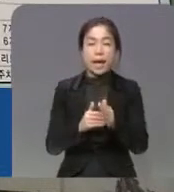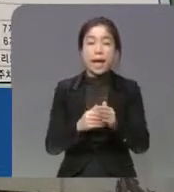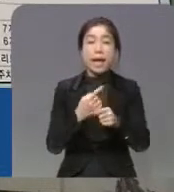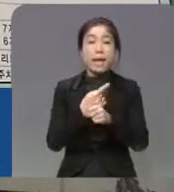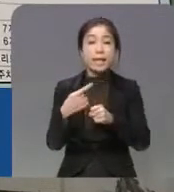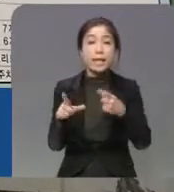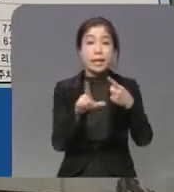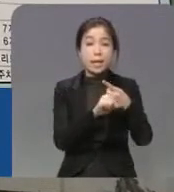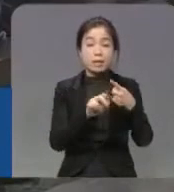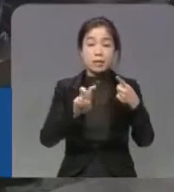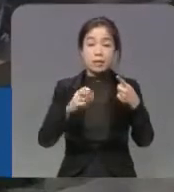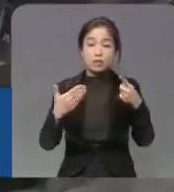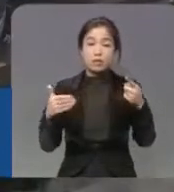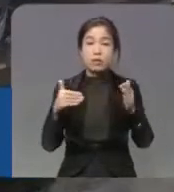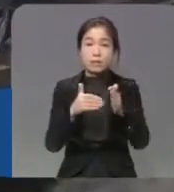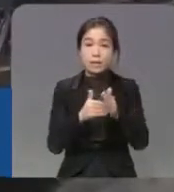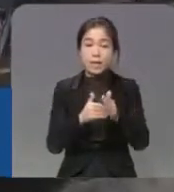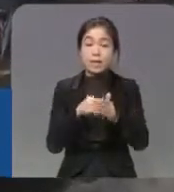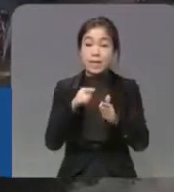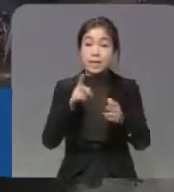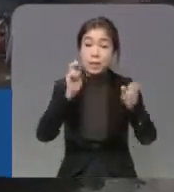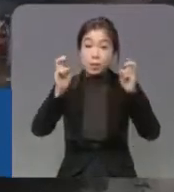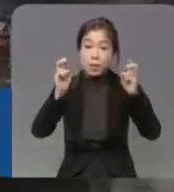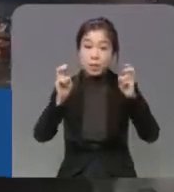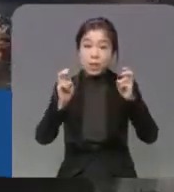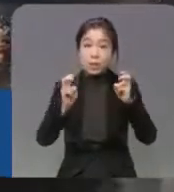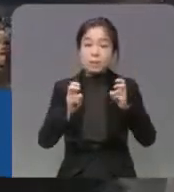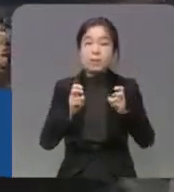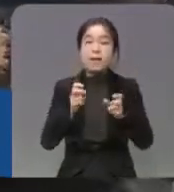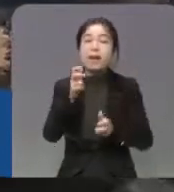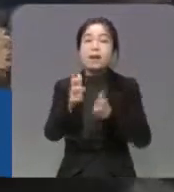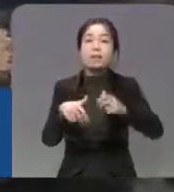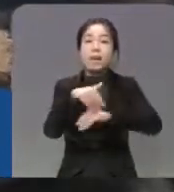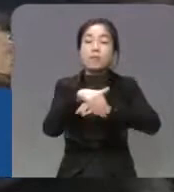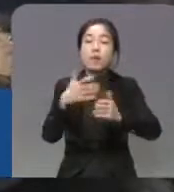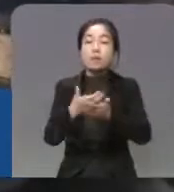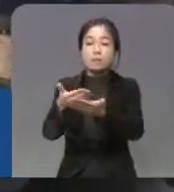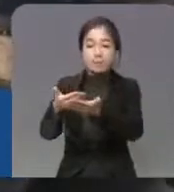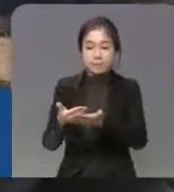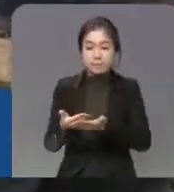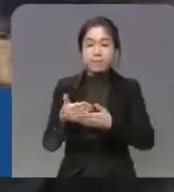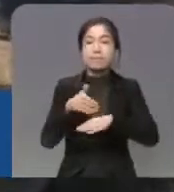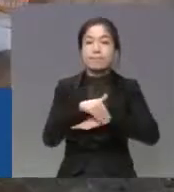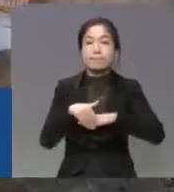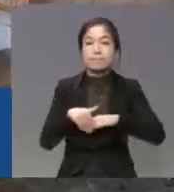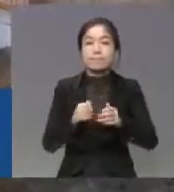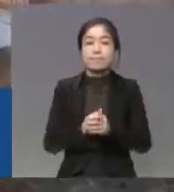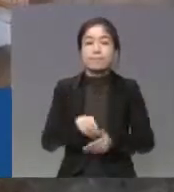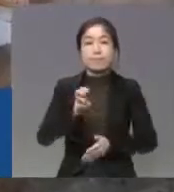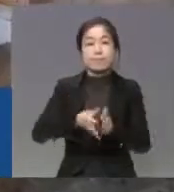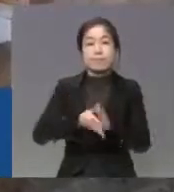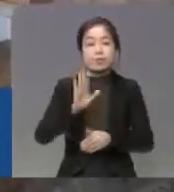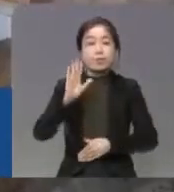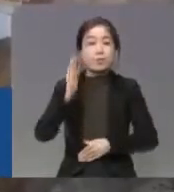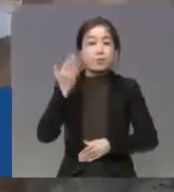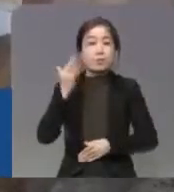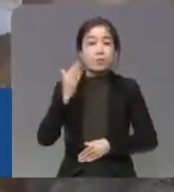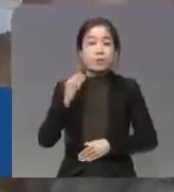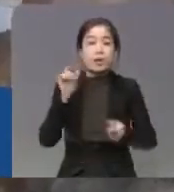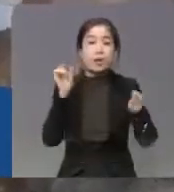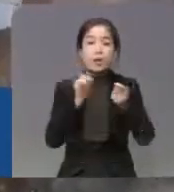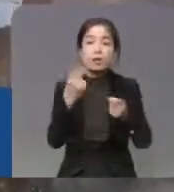내년 1월 29일까지 이들 업체로부터 사업계획서를 제출받을 예정입니다. 광주시는 최근